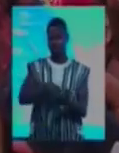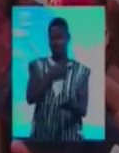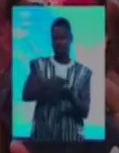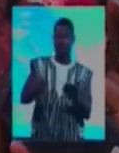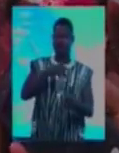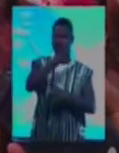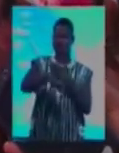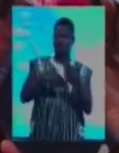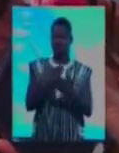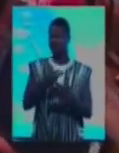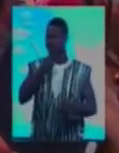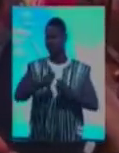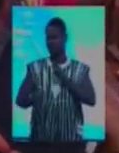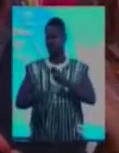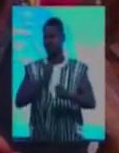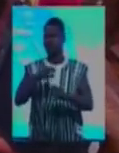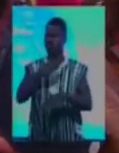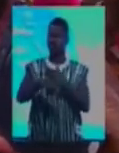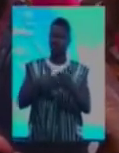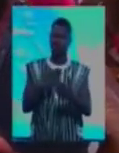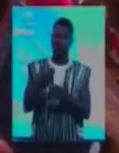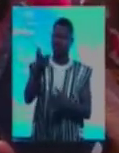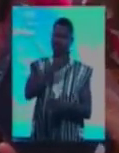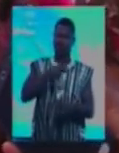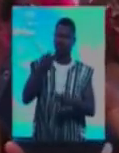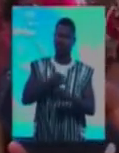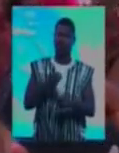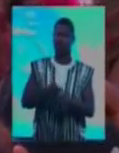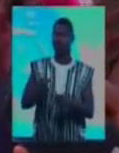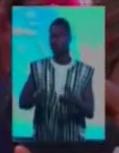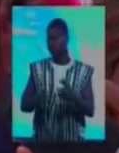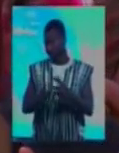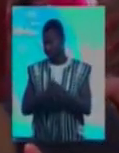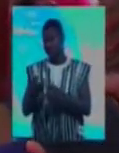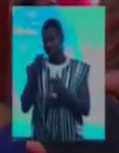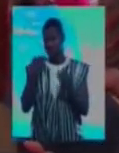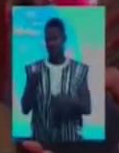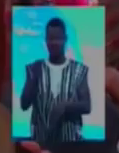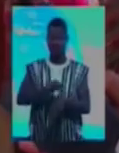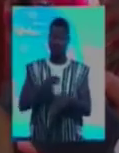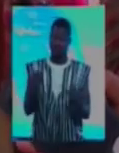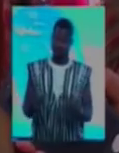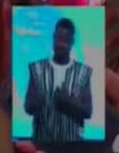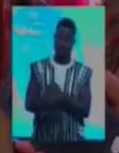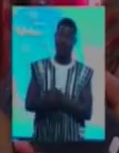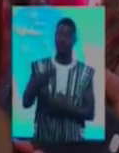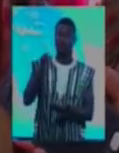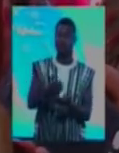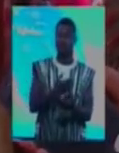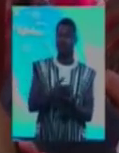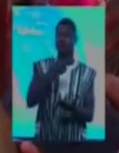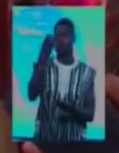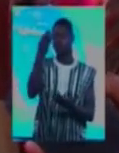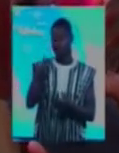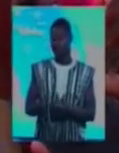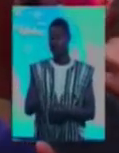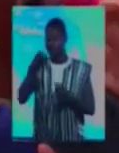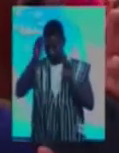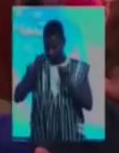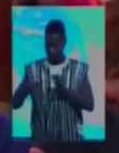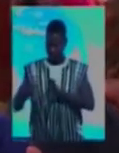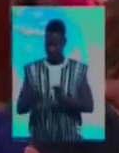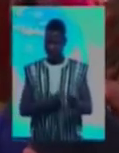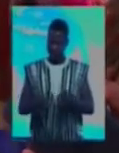les problèmes, toutes les difficultés. Donc à partir du moment, la seule difficulté qu'on a, c'est de collecter les moyens et on est là. Et on peut faire